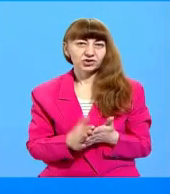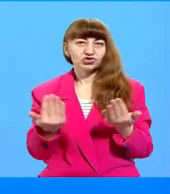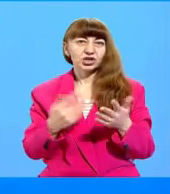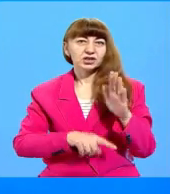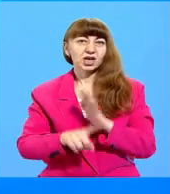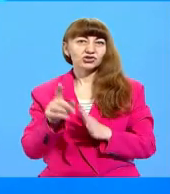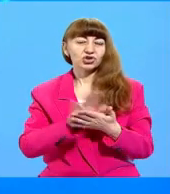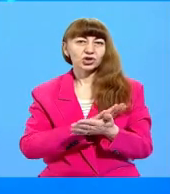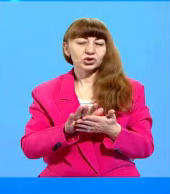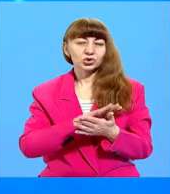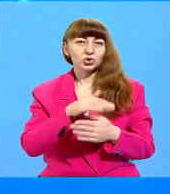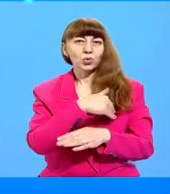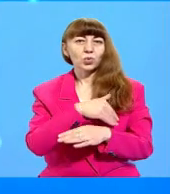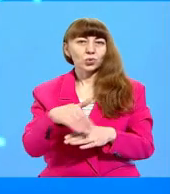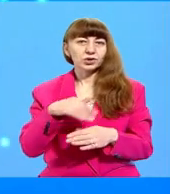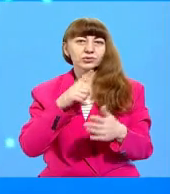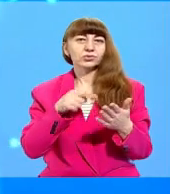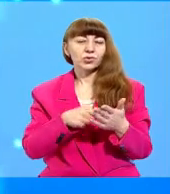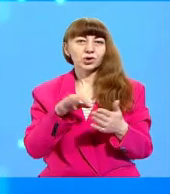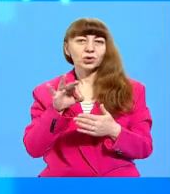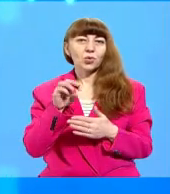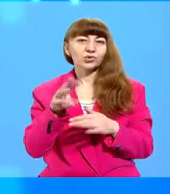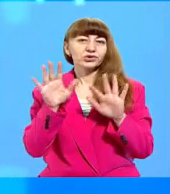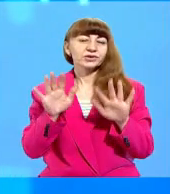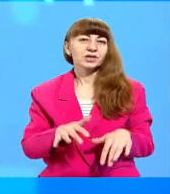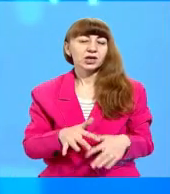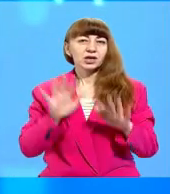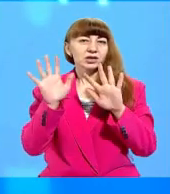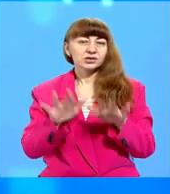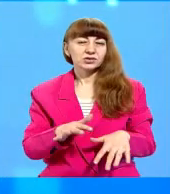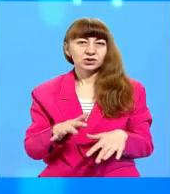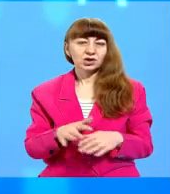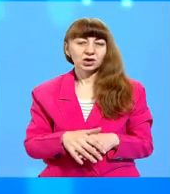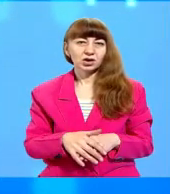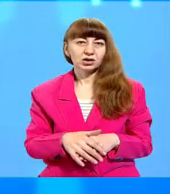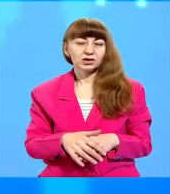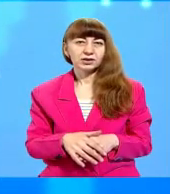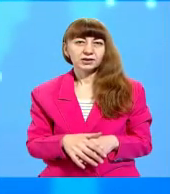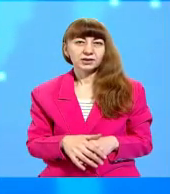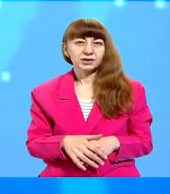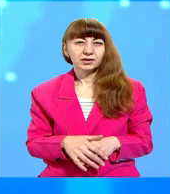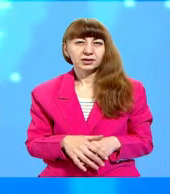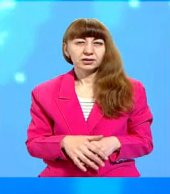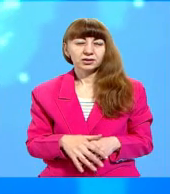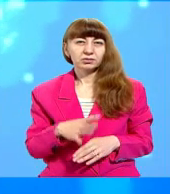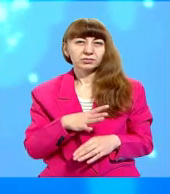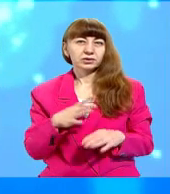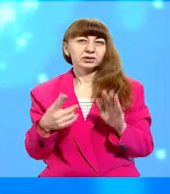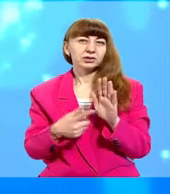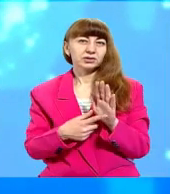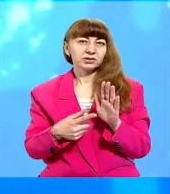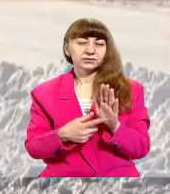қала көшелерін ақ-ұлпадан тазартуға жұмыла кіріскен. Жылдағыдан қалын түскен қар көлік қозғалысына да әсер етпей